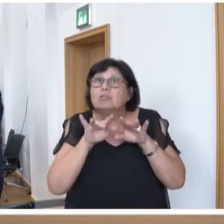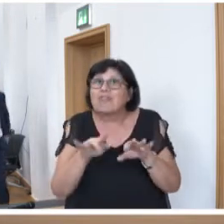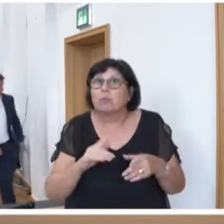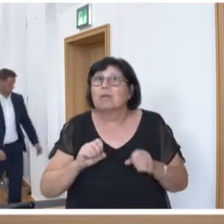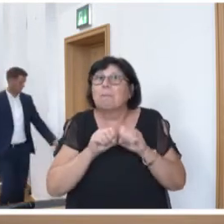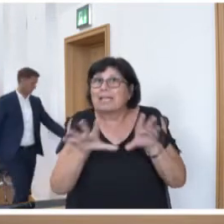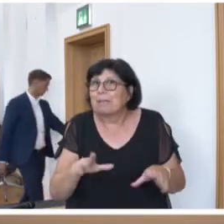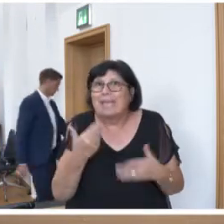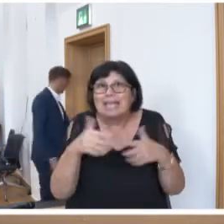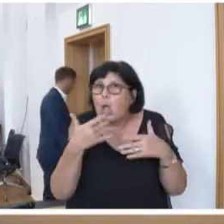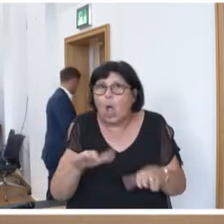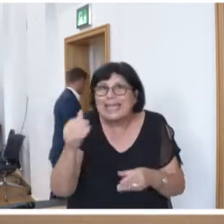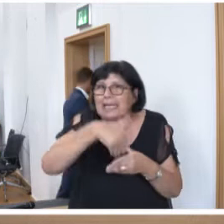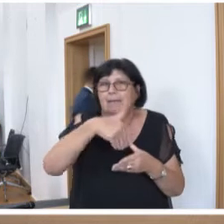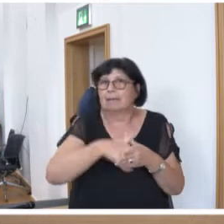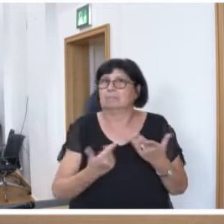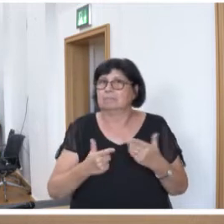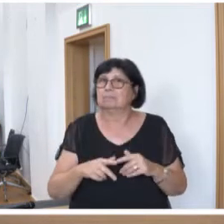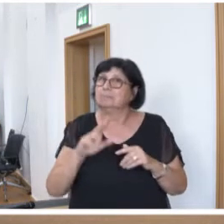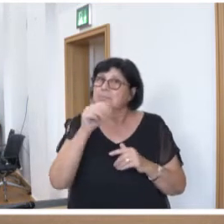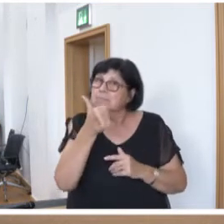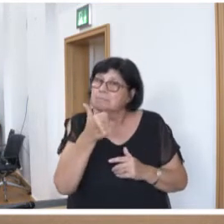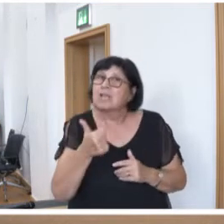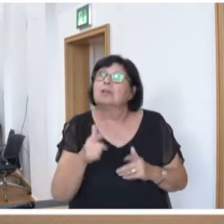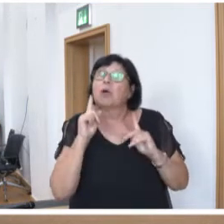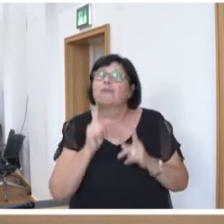ausgewertet. Ein Ansatz, um verfestigte